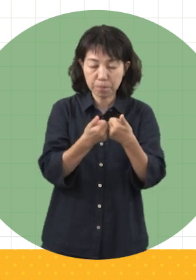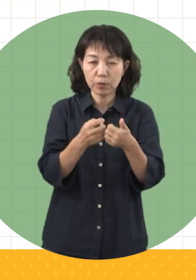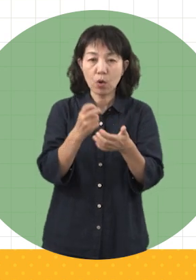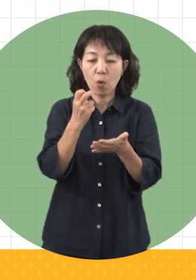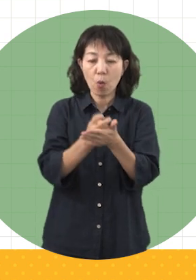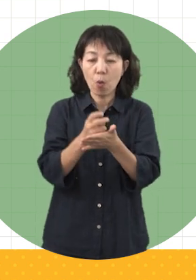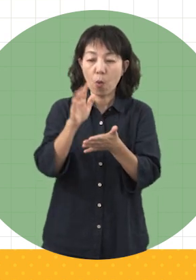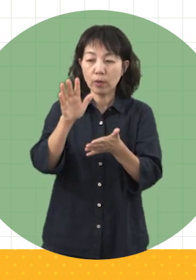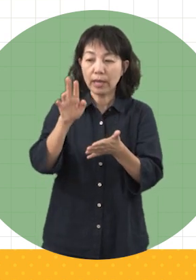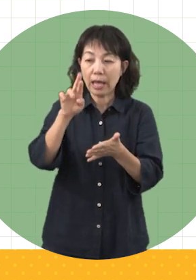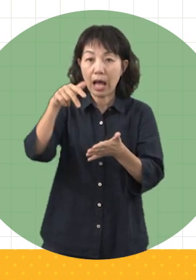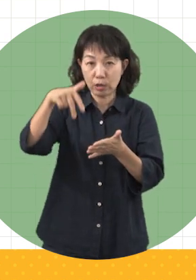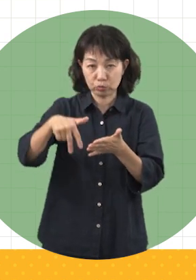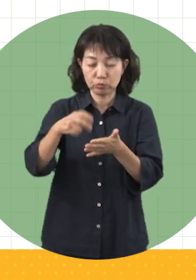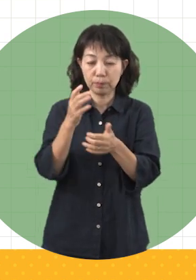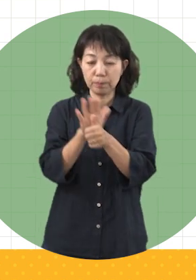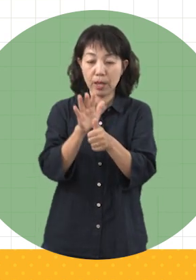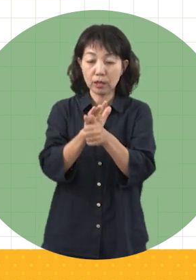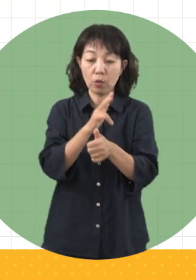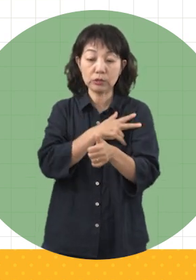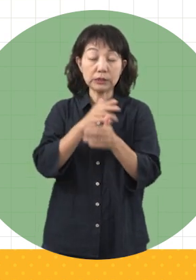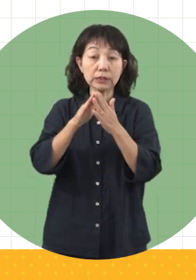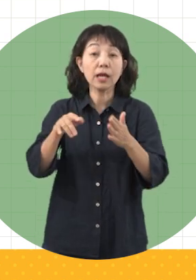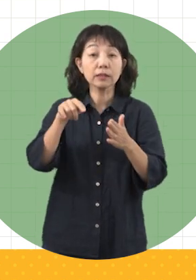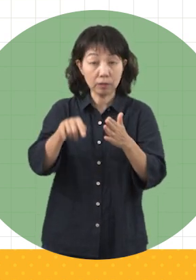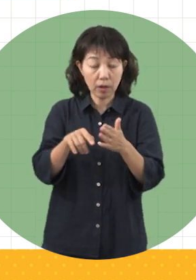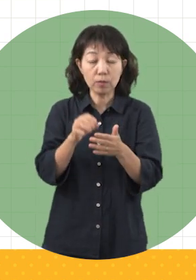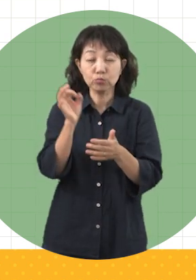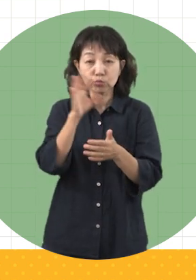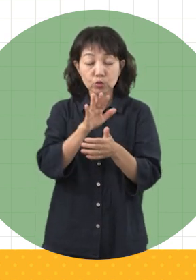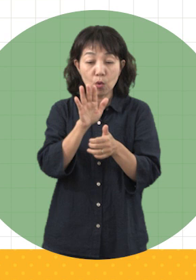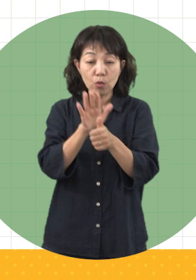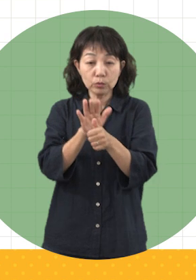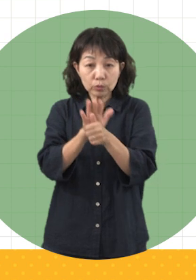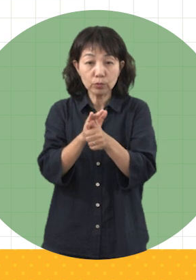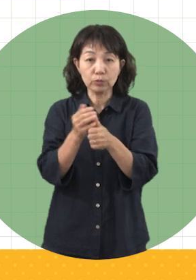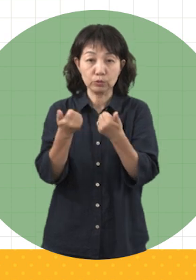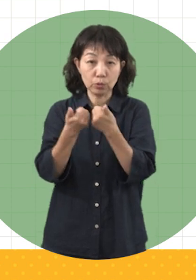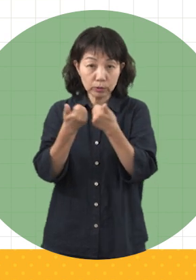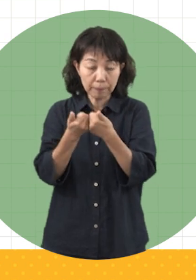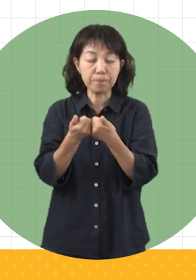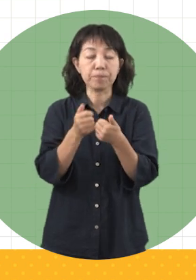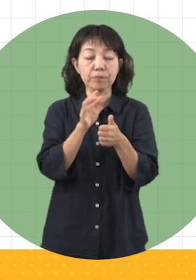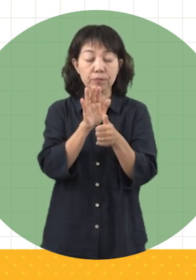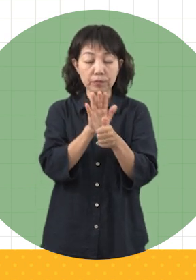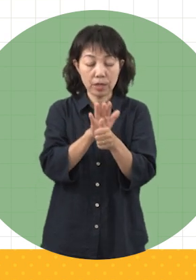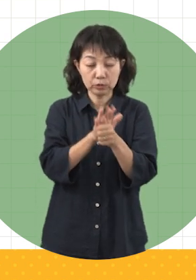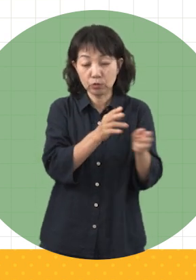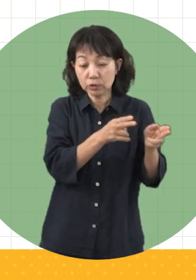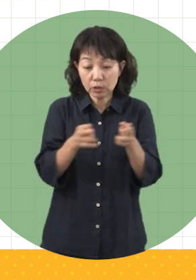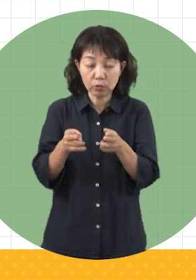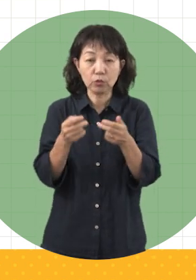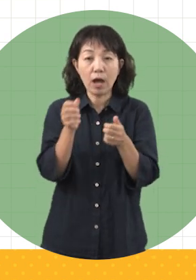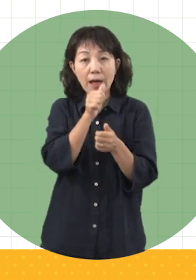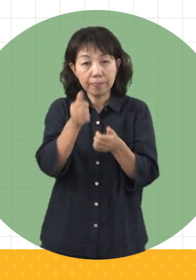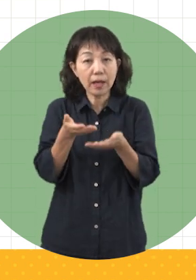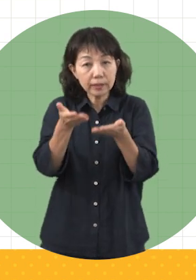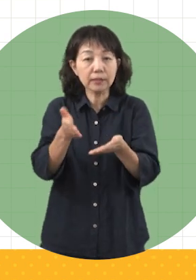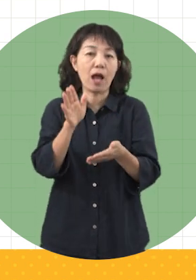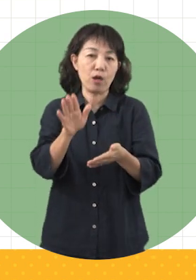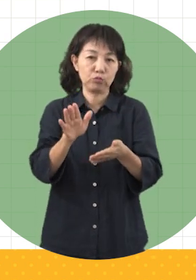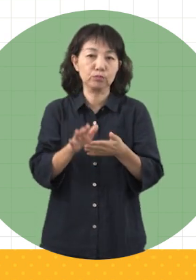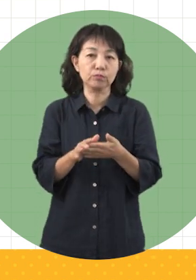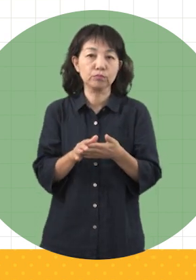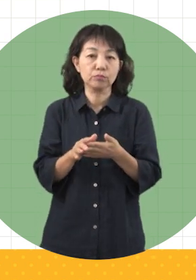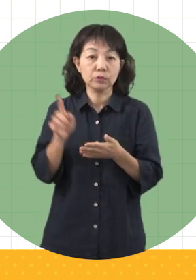士会では無料法律相談や弁護士費用などに関する援助制度の案内なども行います。またコ